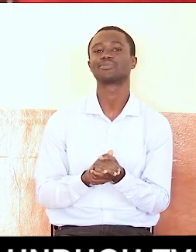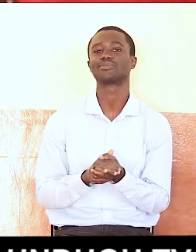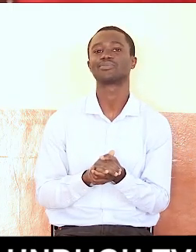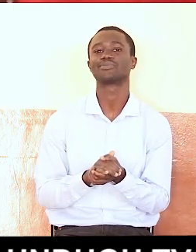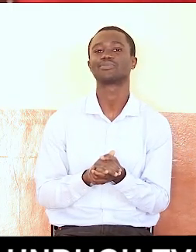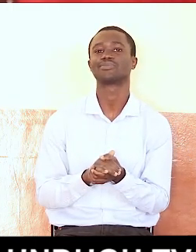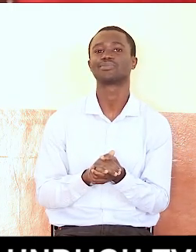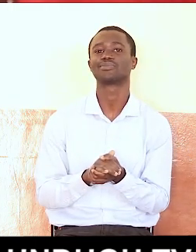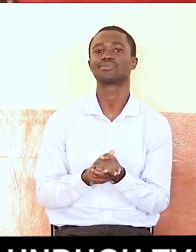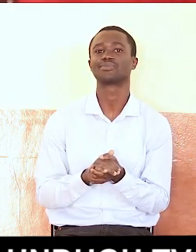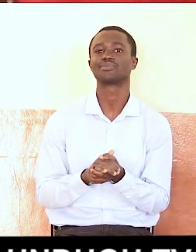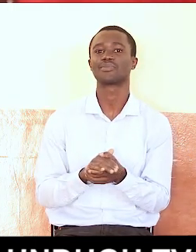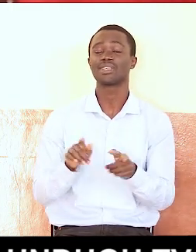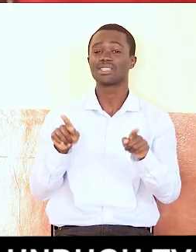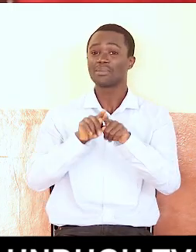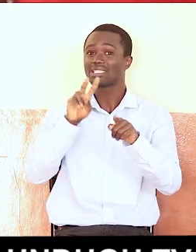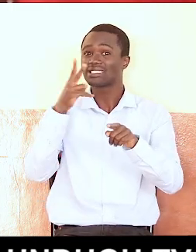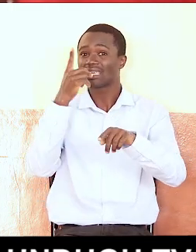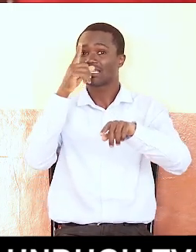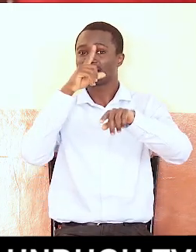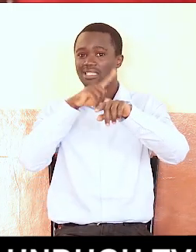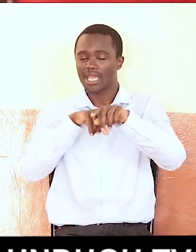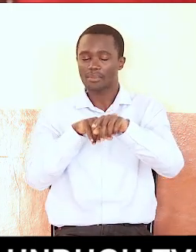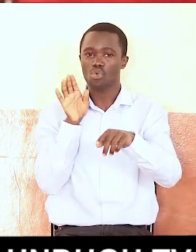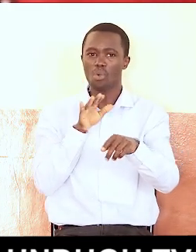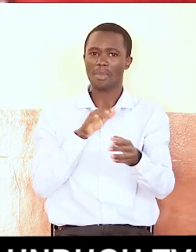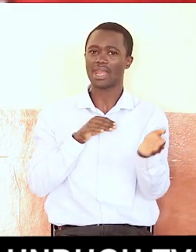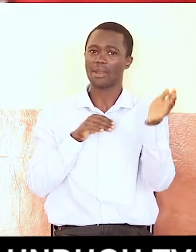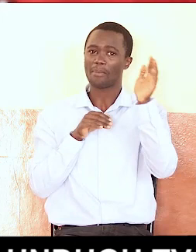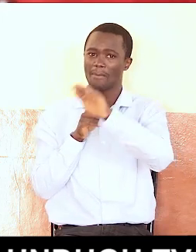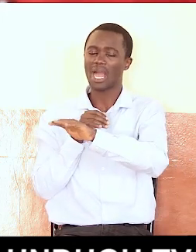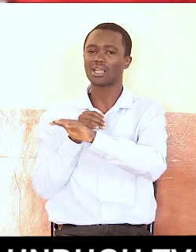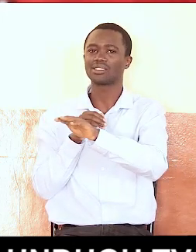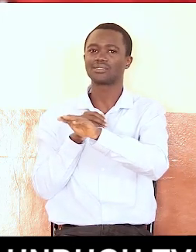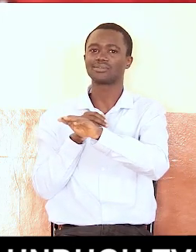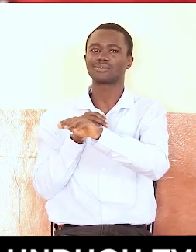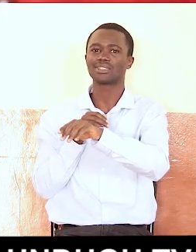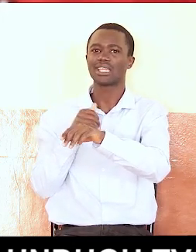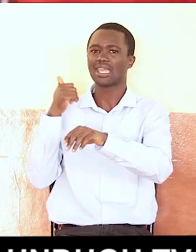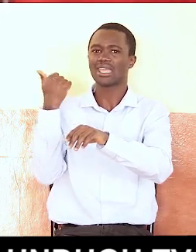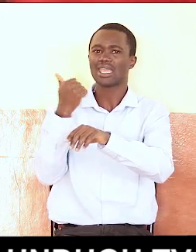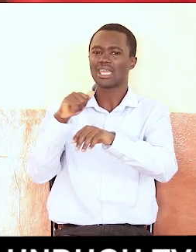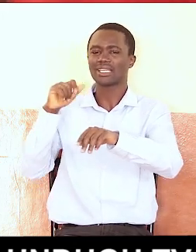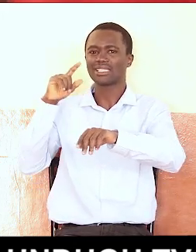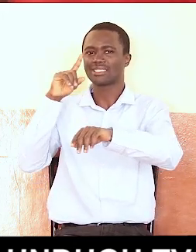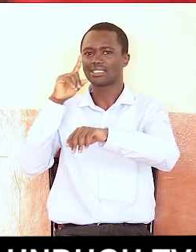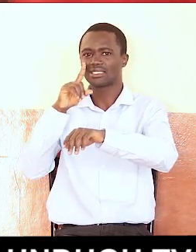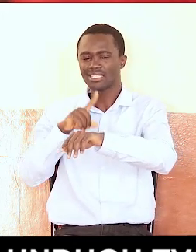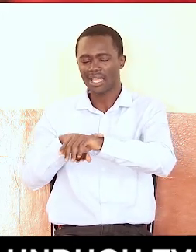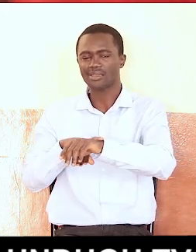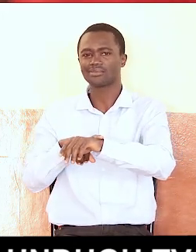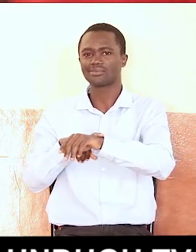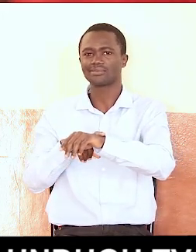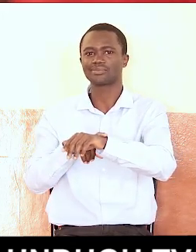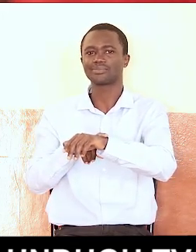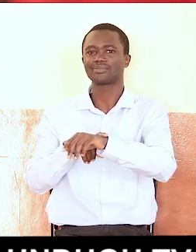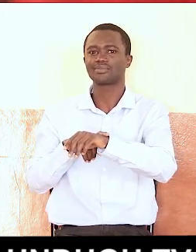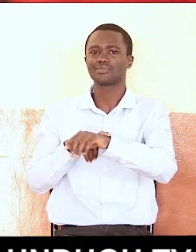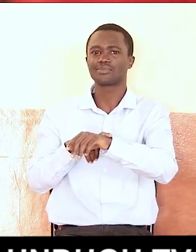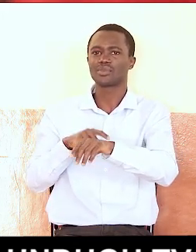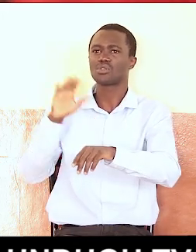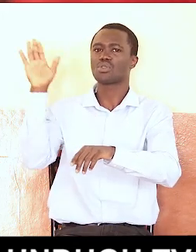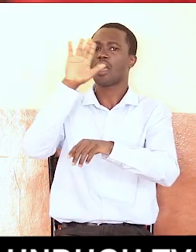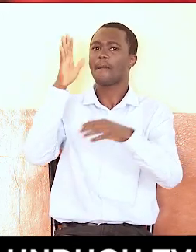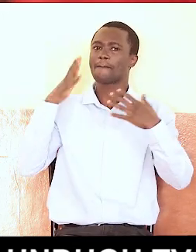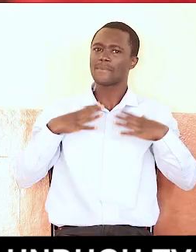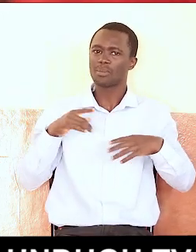akatolewa. Hata mara ya pili aliporudishwa, akila wakati akitoka anawafungia mkono na kuwaambia, ndugu zangu,